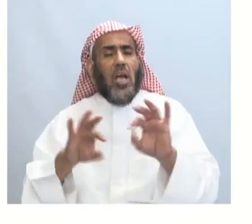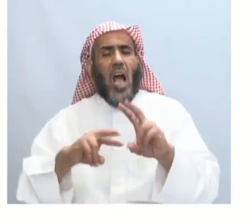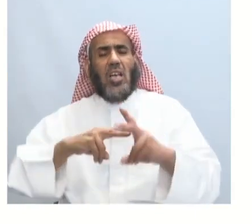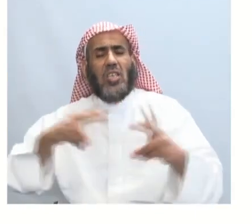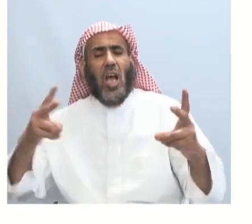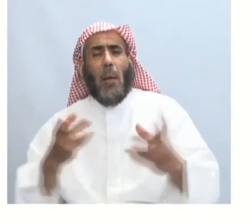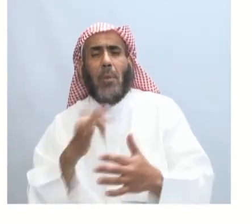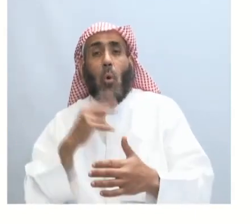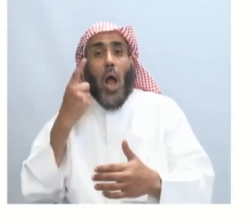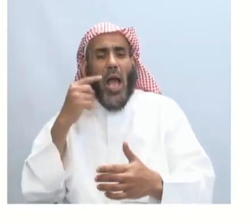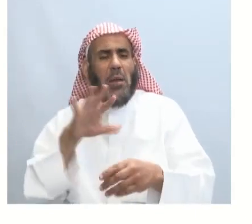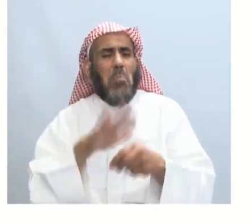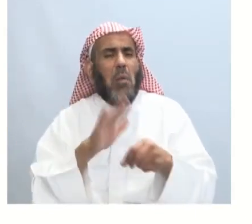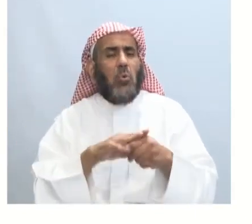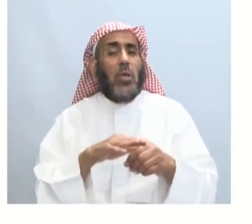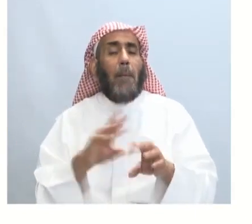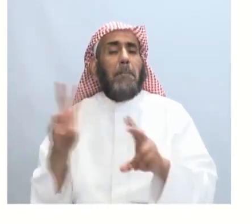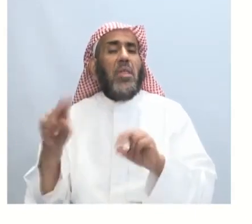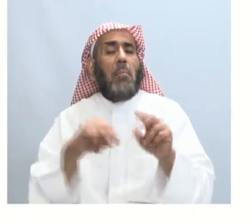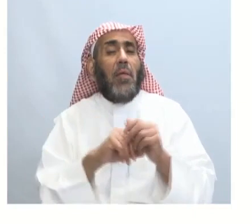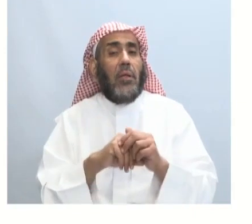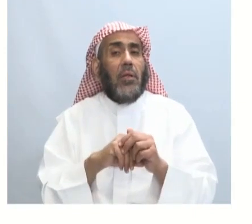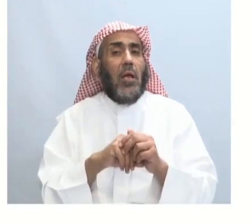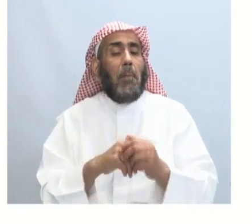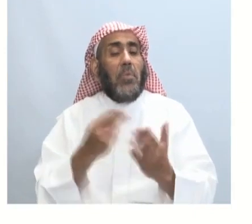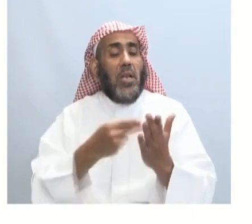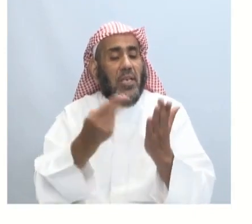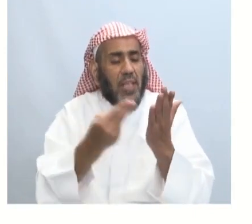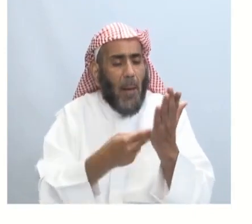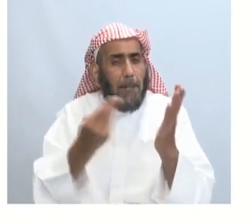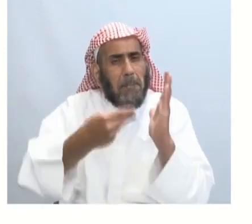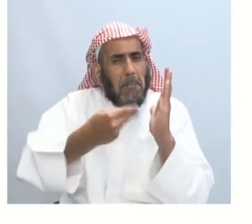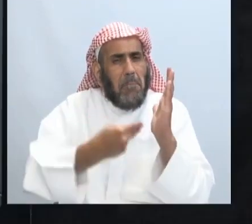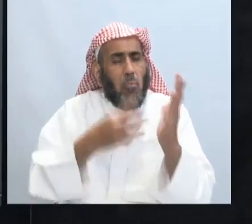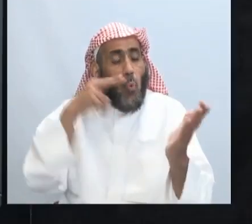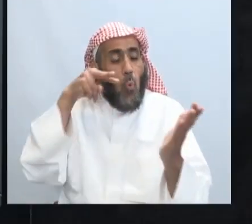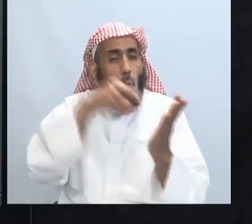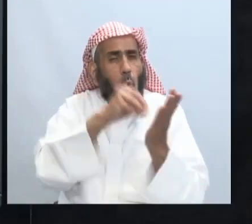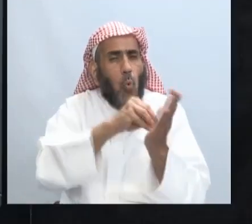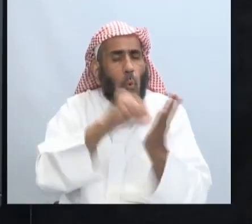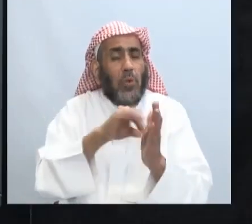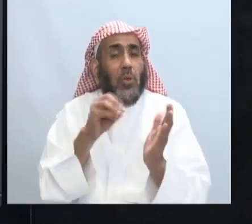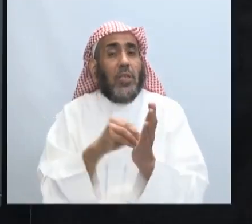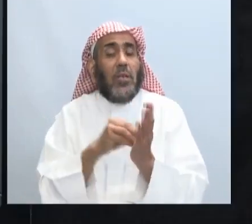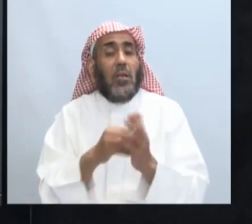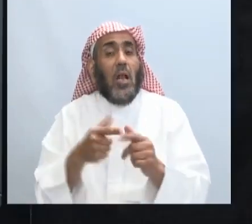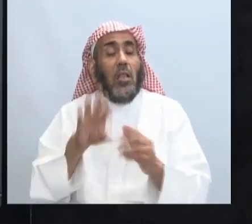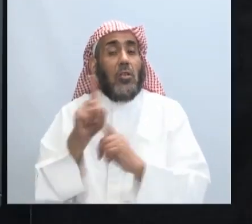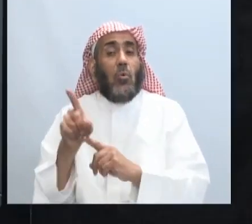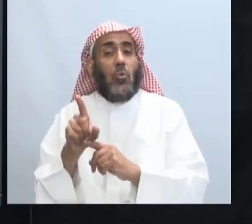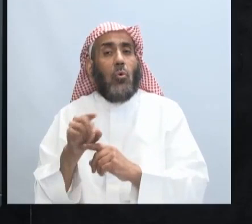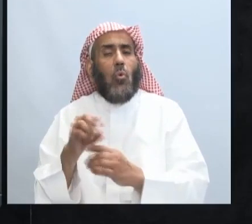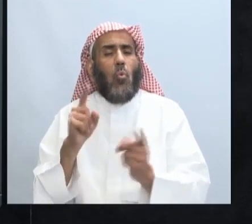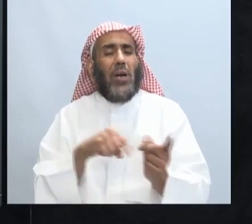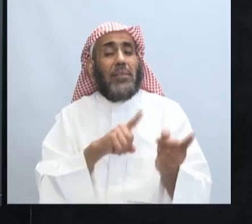معنويه غير ملموسه مثل ماذا مثل الكتاب ينظر الى جانب محتوى هذا الكتاب الذي عنده